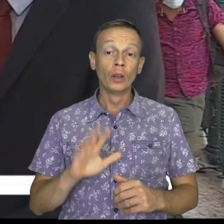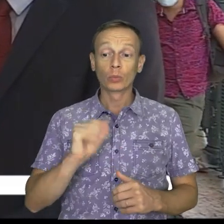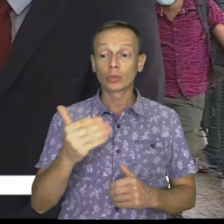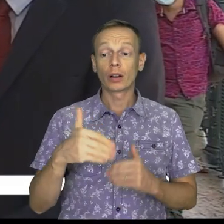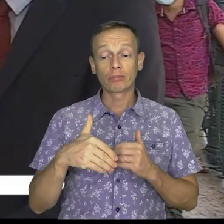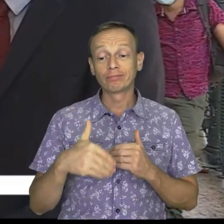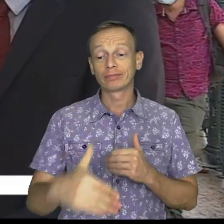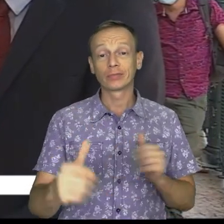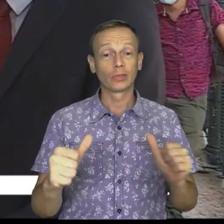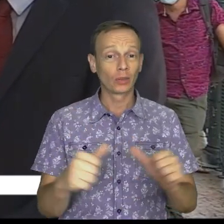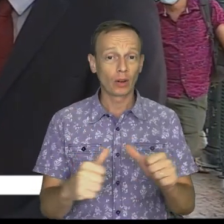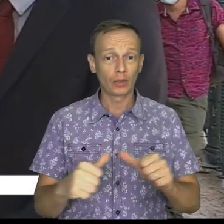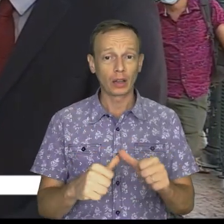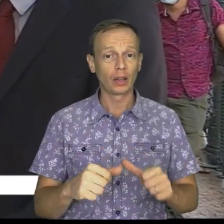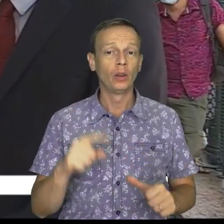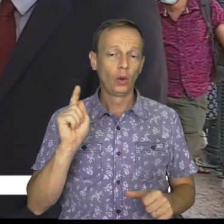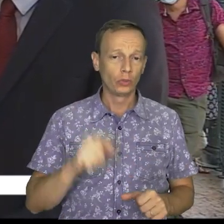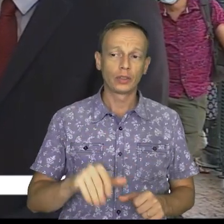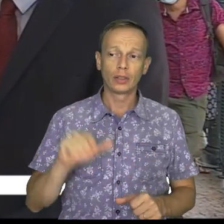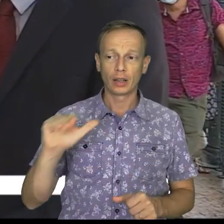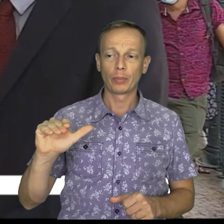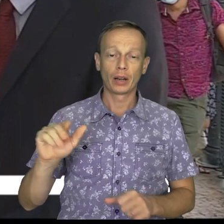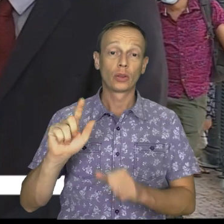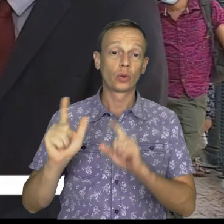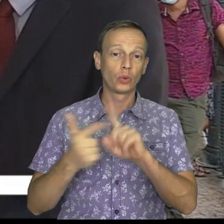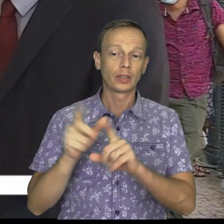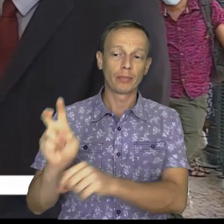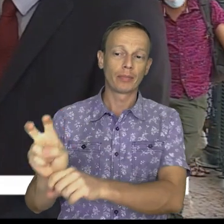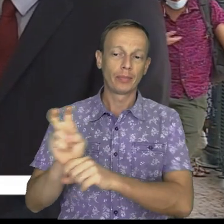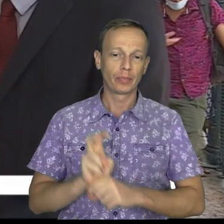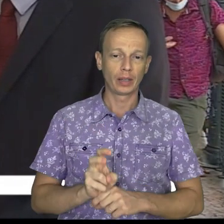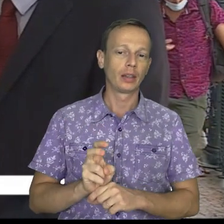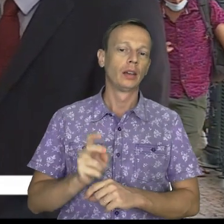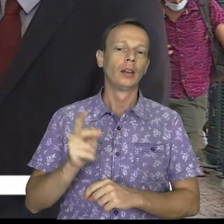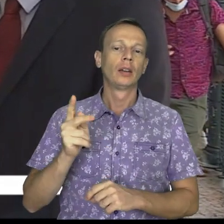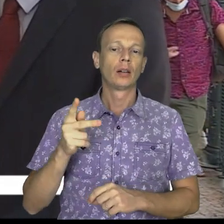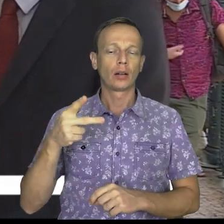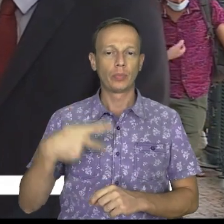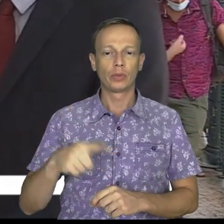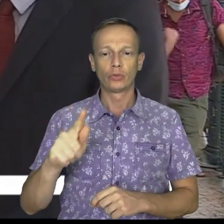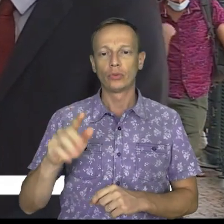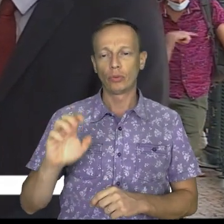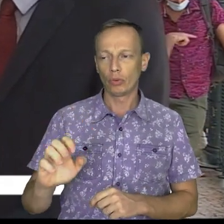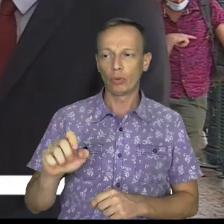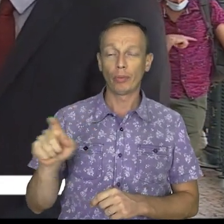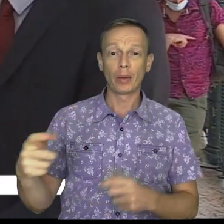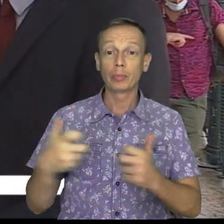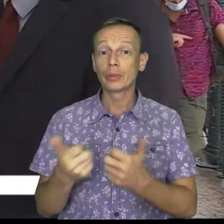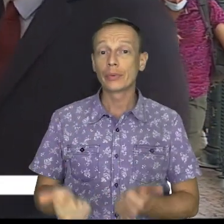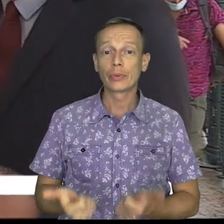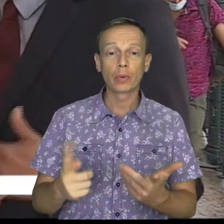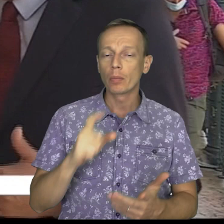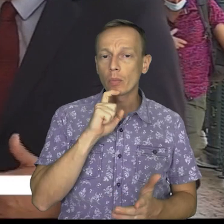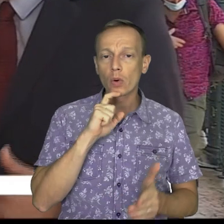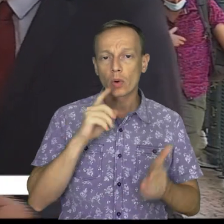Donc il va falloir effectivement faire appel à un second prêt garanti par l'État. Comme dans le montant n'est